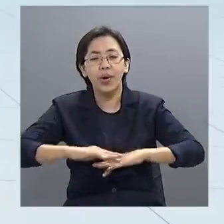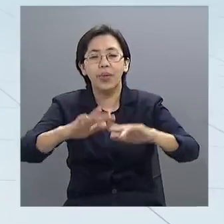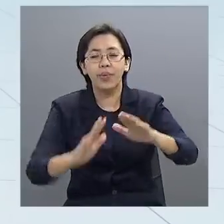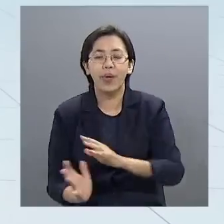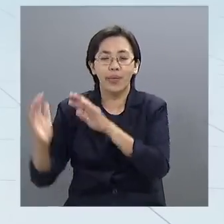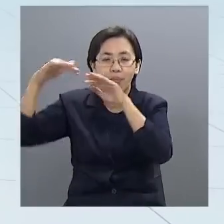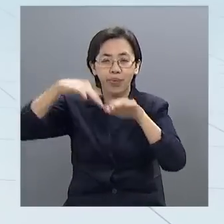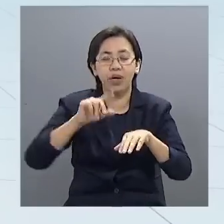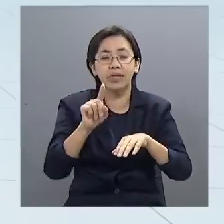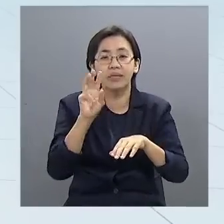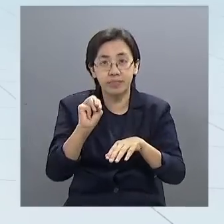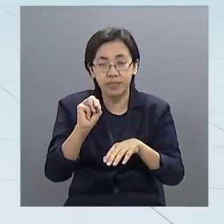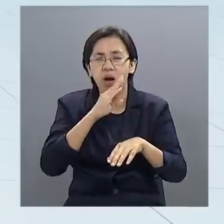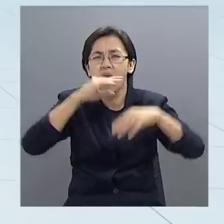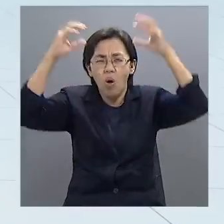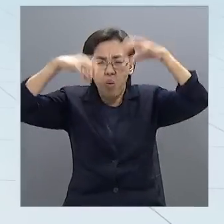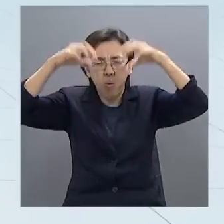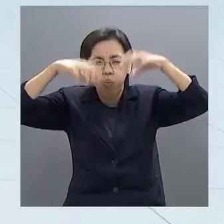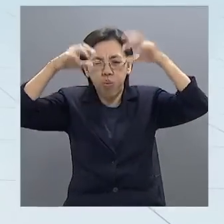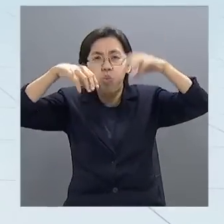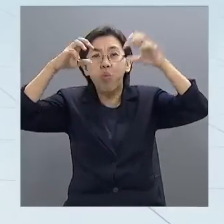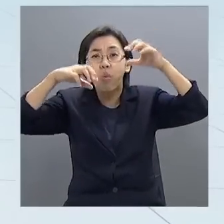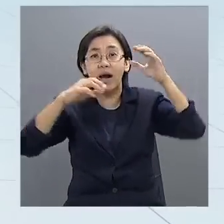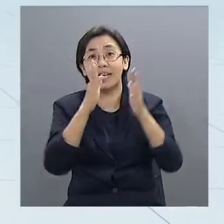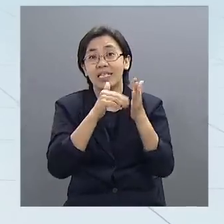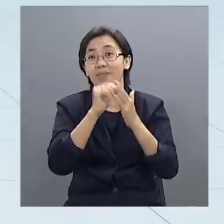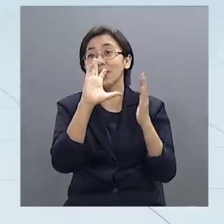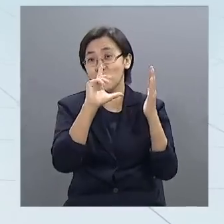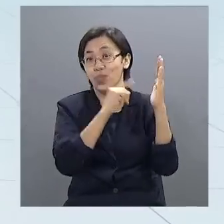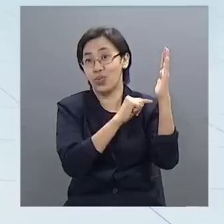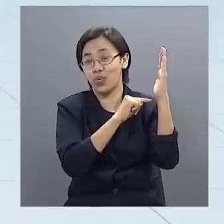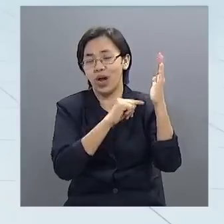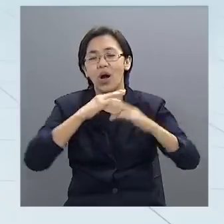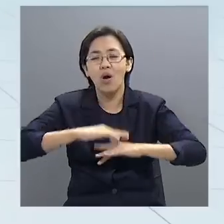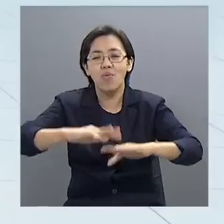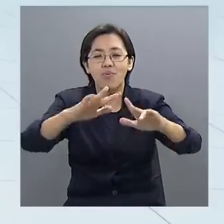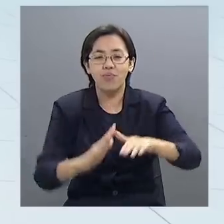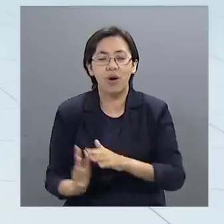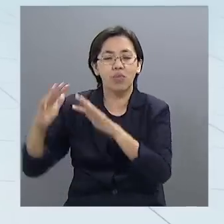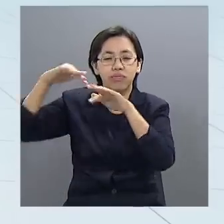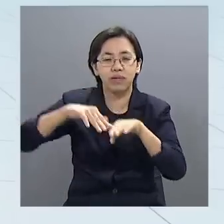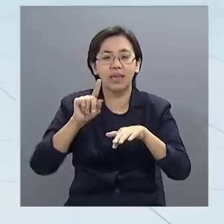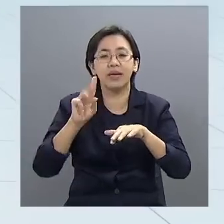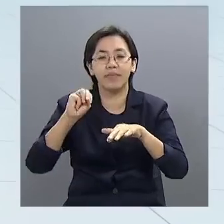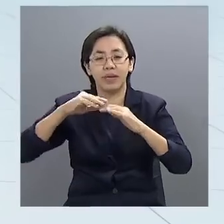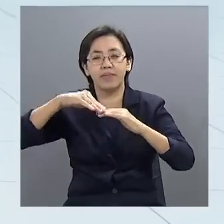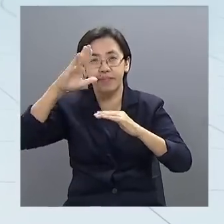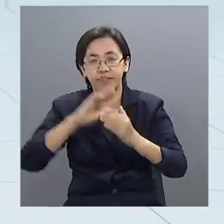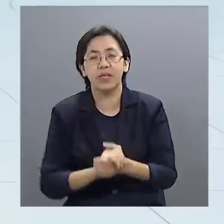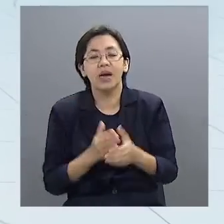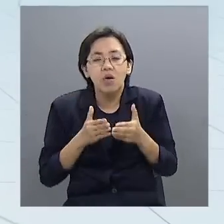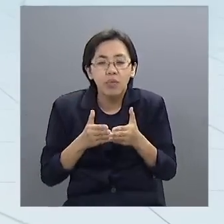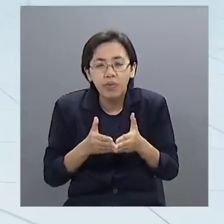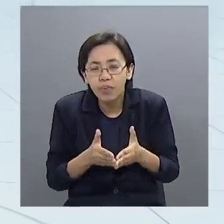นบริเวณที่มีฝนฟ้าคะนองที่เห็นเป็นสีชมพูนี้นะคะก็จะมีคลื่นสูงมากกว่า1เมตรฉะนั้นก็ขอให้ชาวเรือนะคะในบริเวณที่มีฝนฟ้าคะ